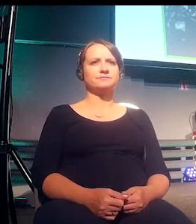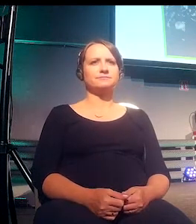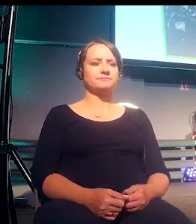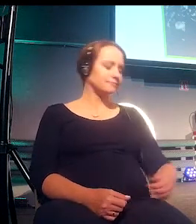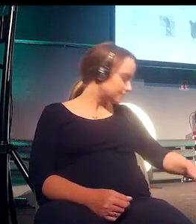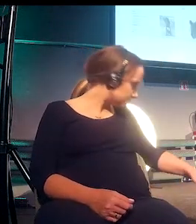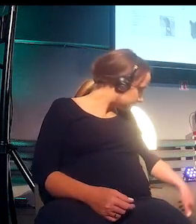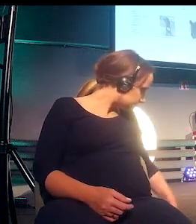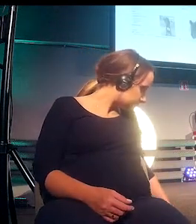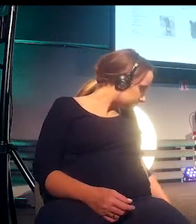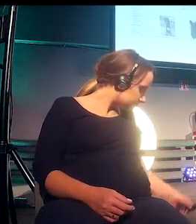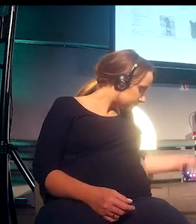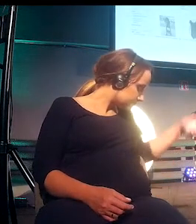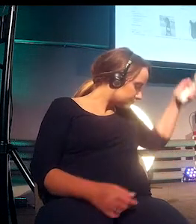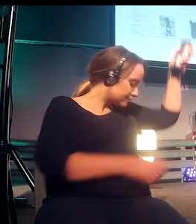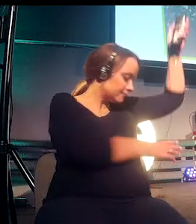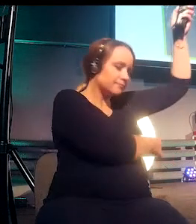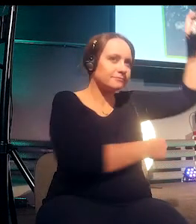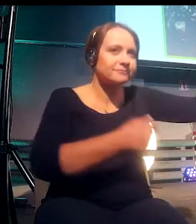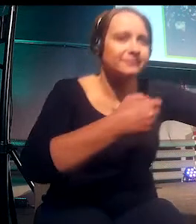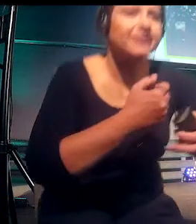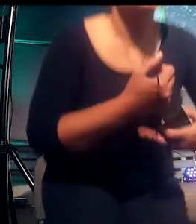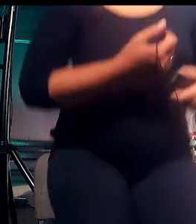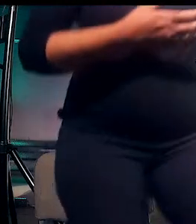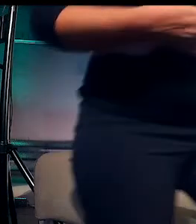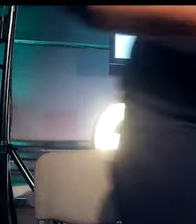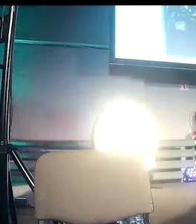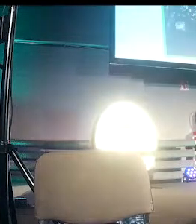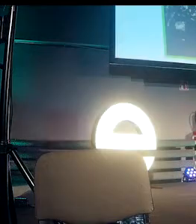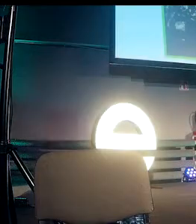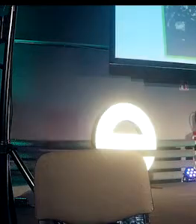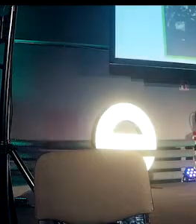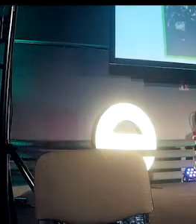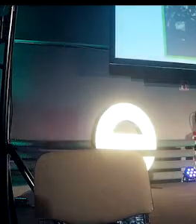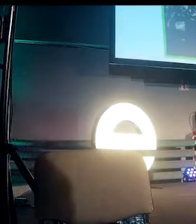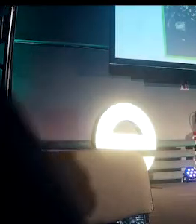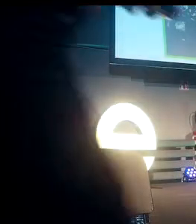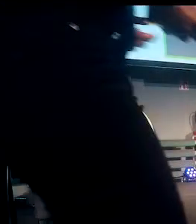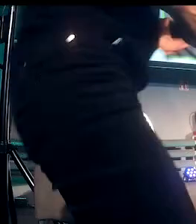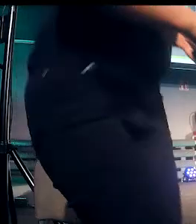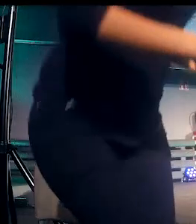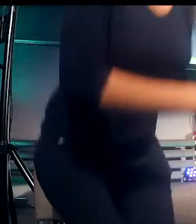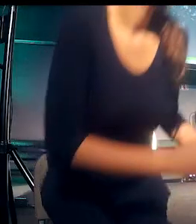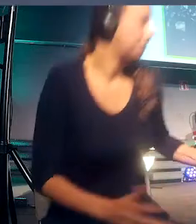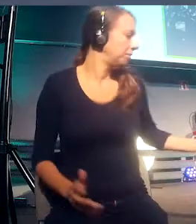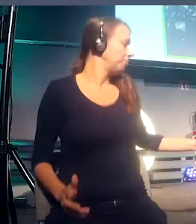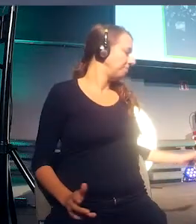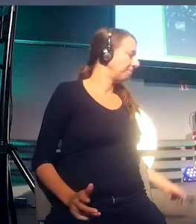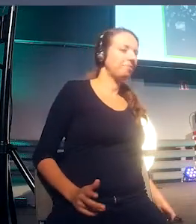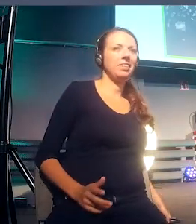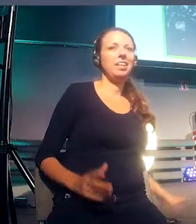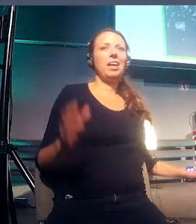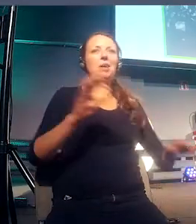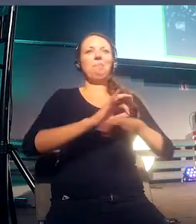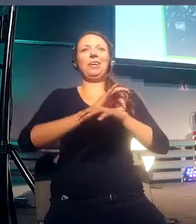sytuacji ekstremalnych i data informed design. Co to, o co chodzi w tym projektowaniu dla sytuacji ekstremalnych? Bardzo